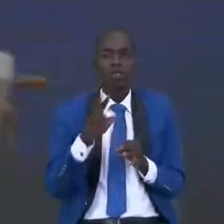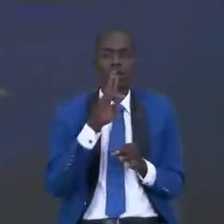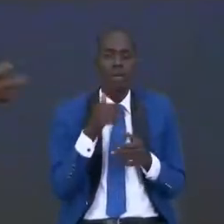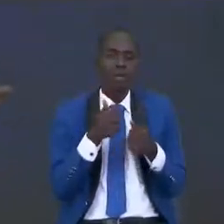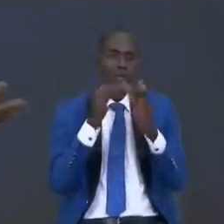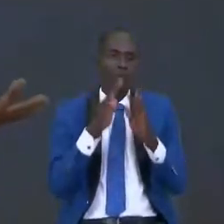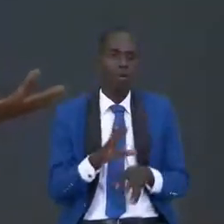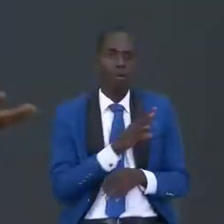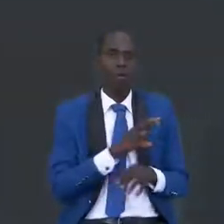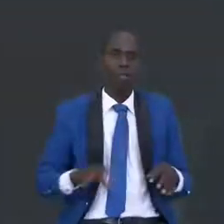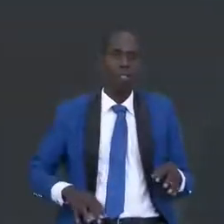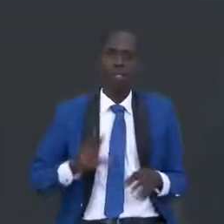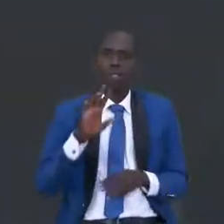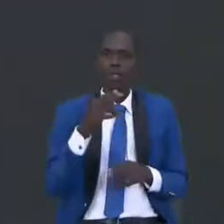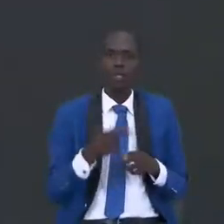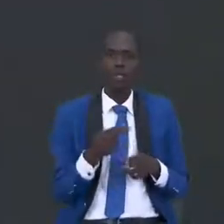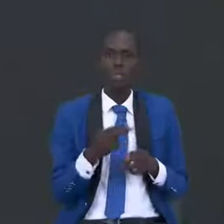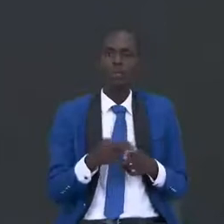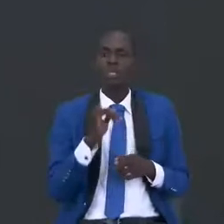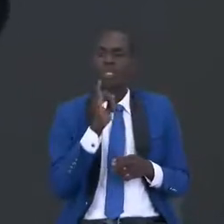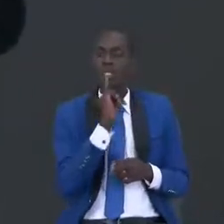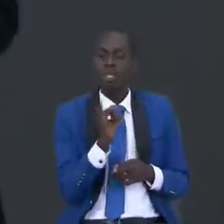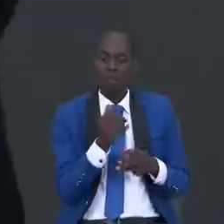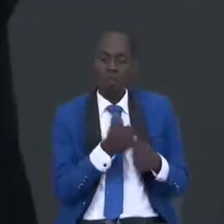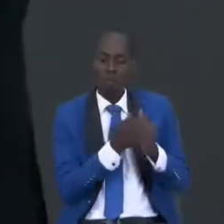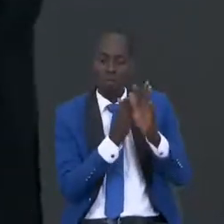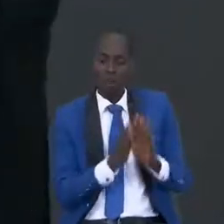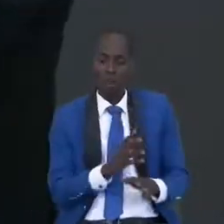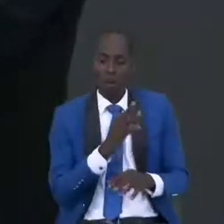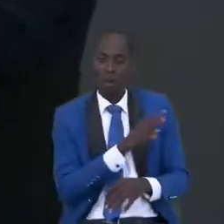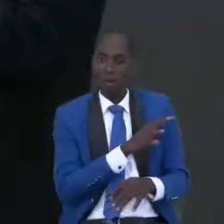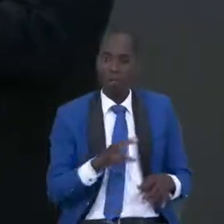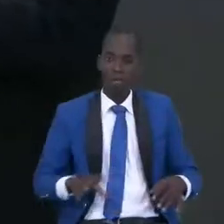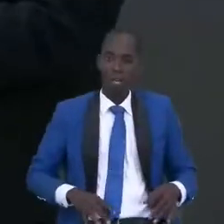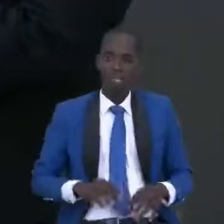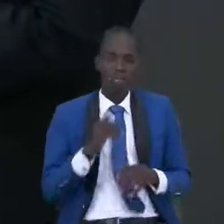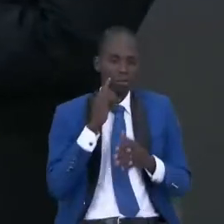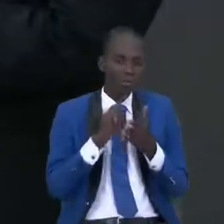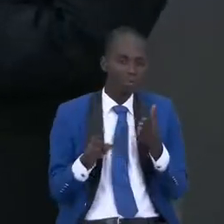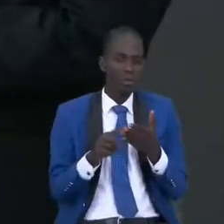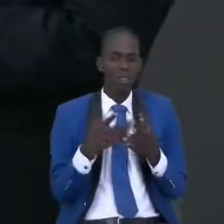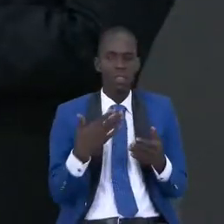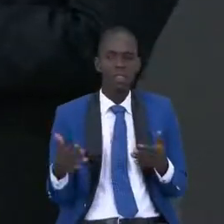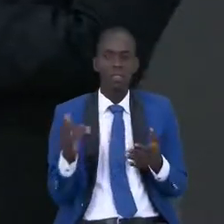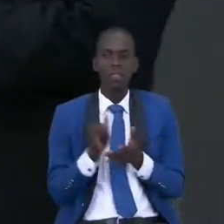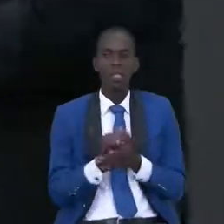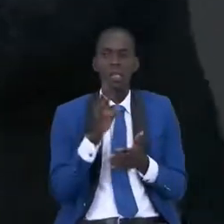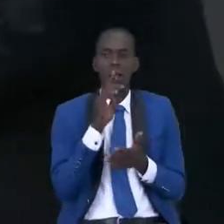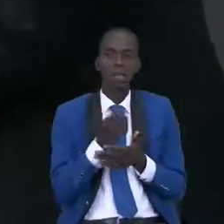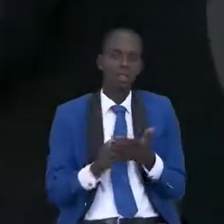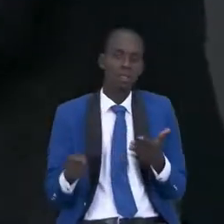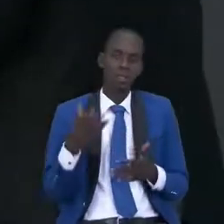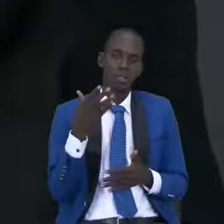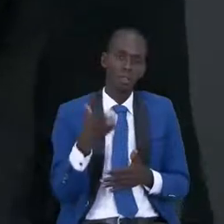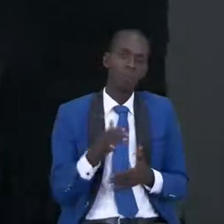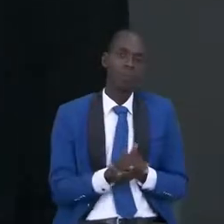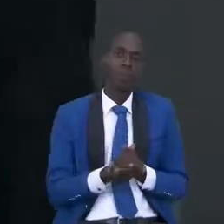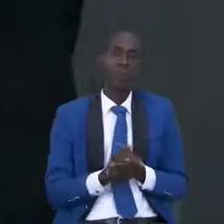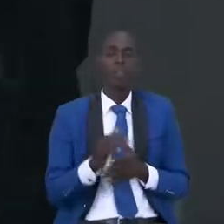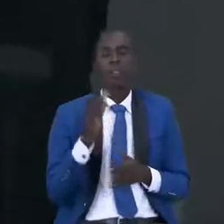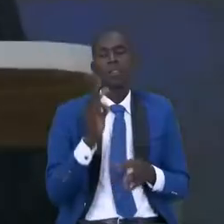qui suit Christ et ton nom est suivi de Christ, examine les choses qui sont écrites te concernant. Si tu